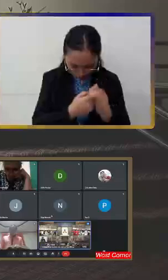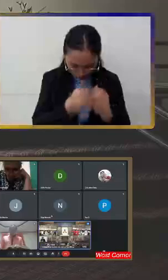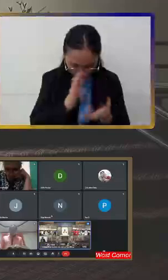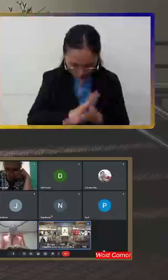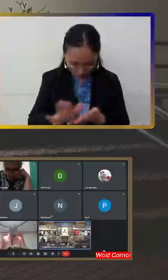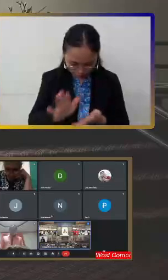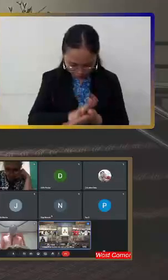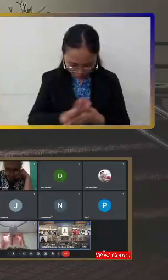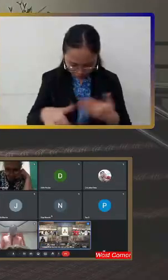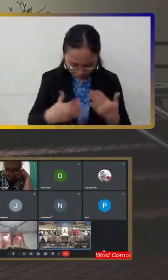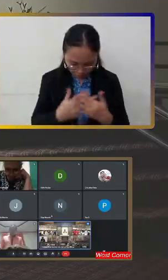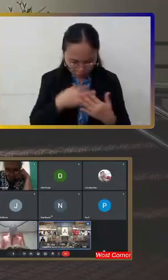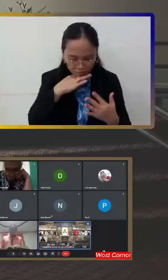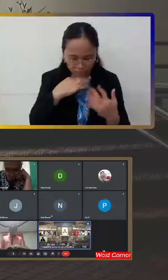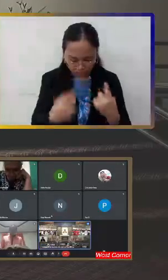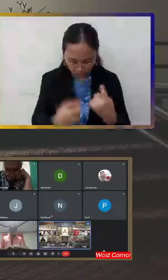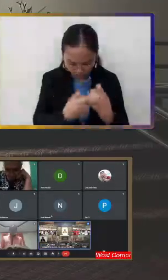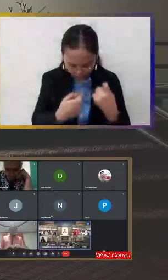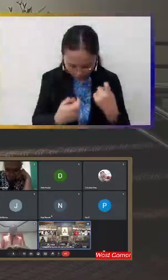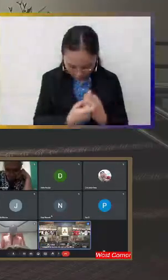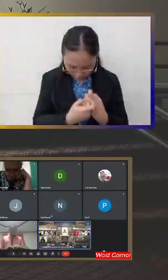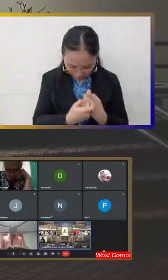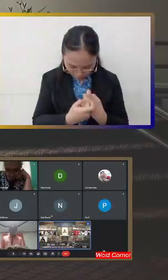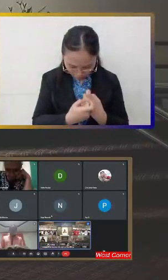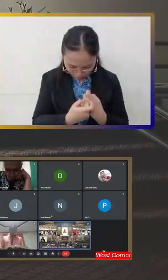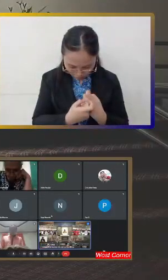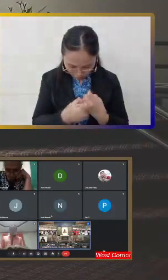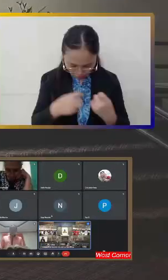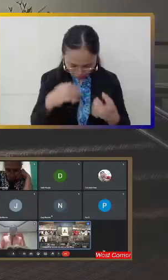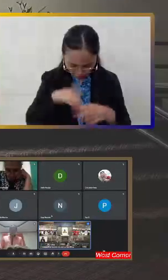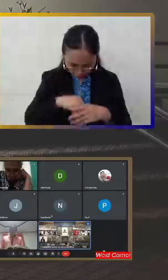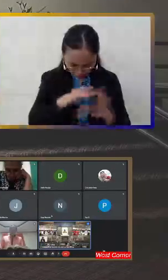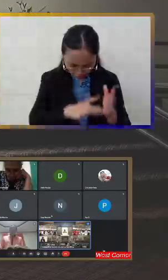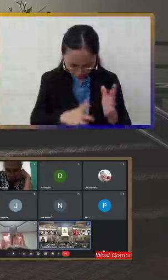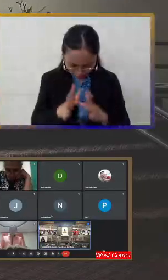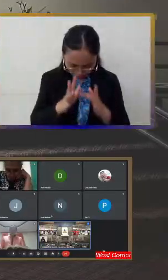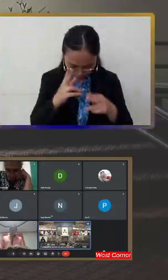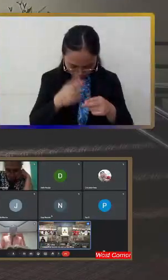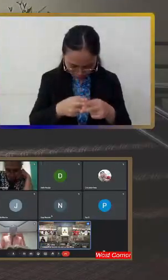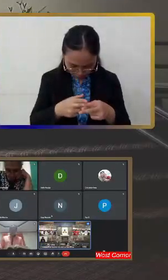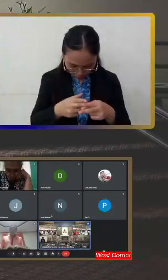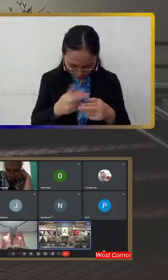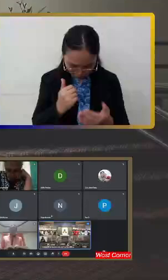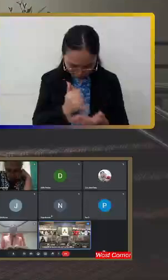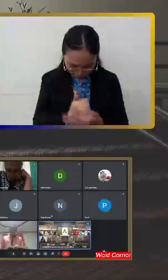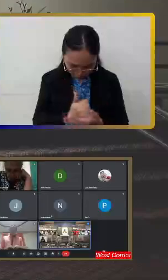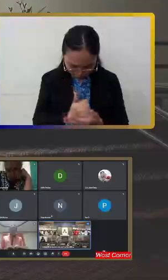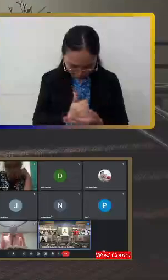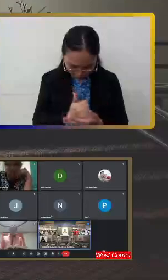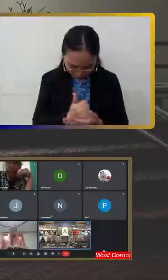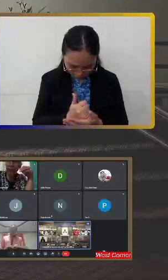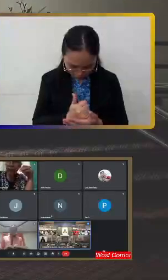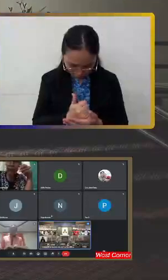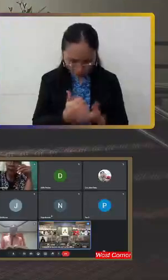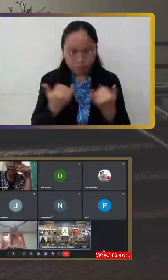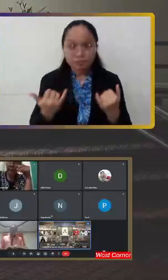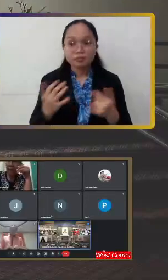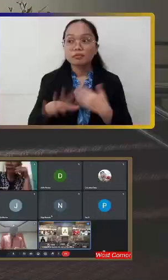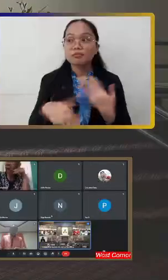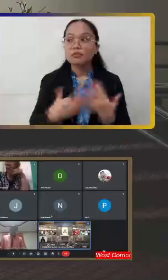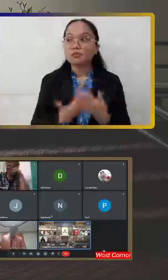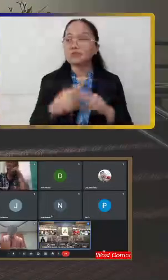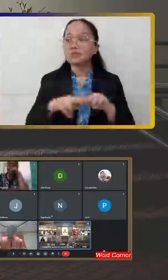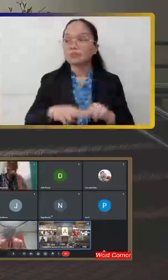cleanse us from all unrighteousness. In Jesus' name, Amen. All right, thank you. You